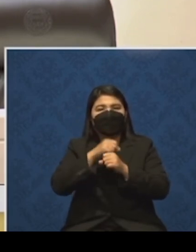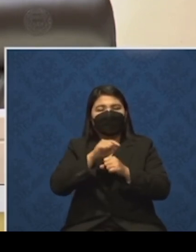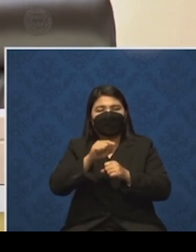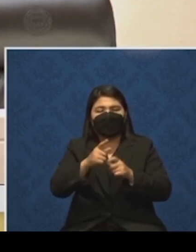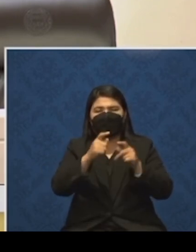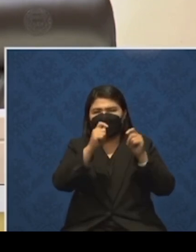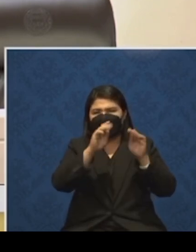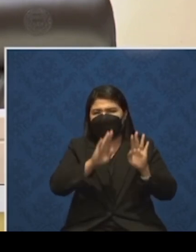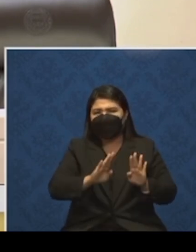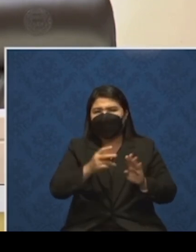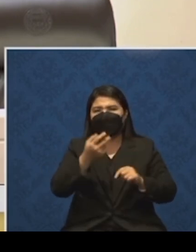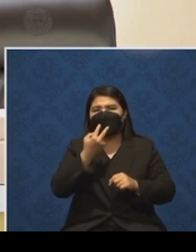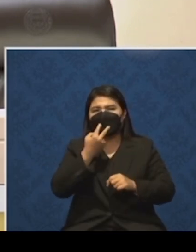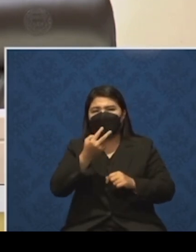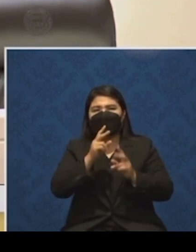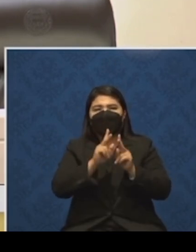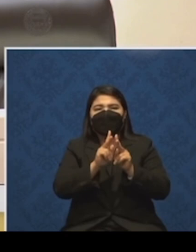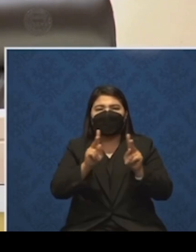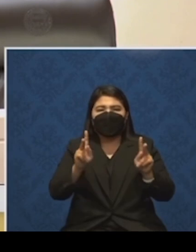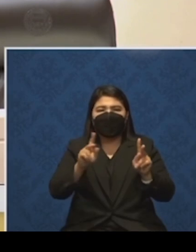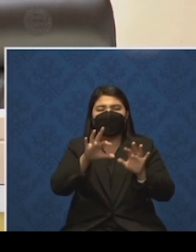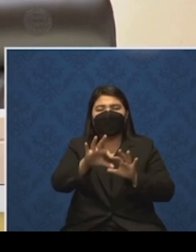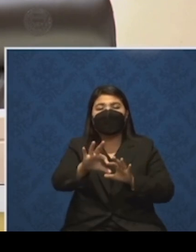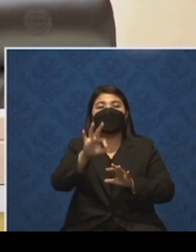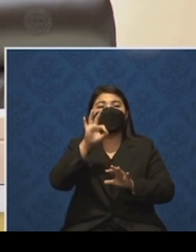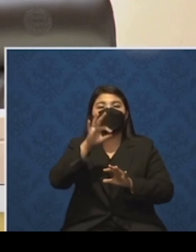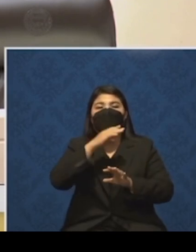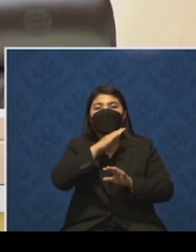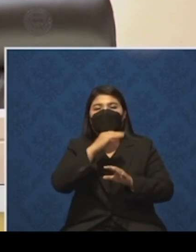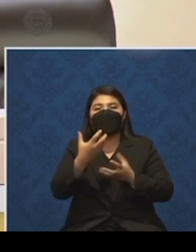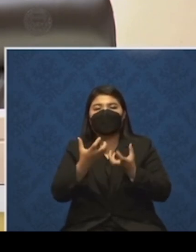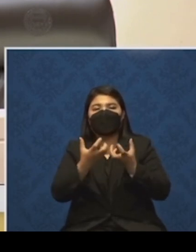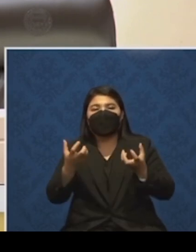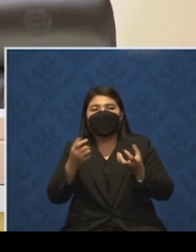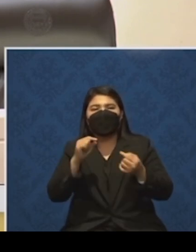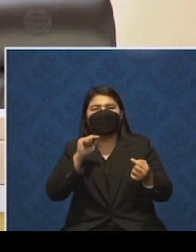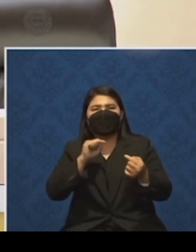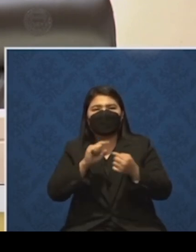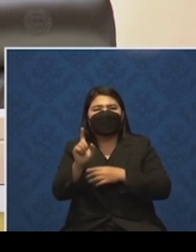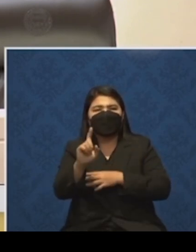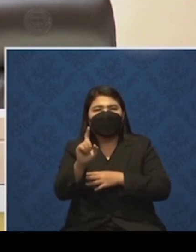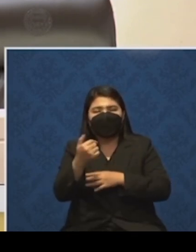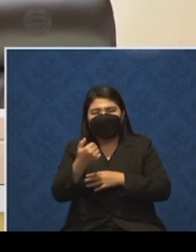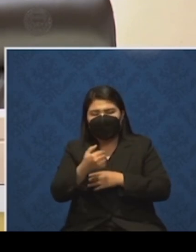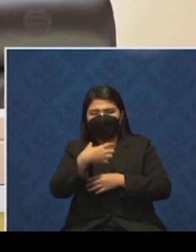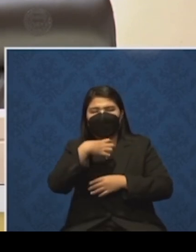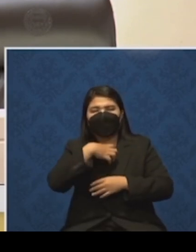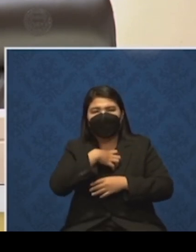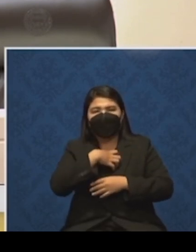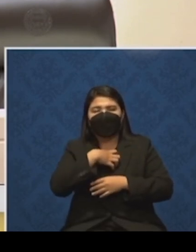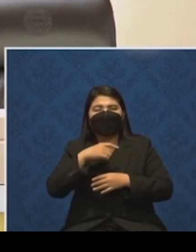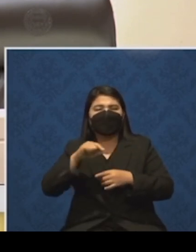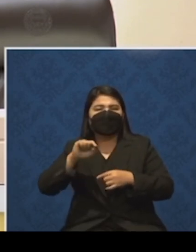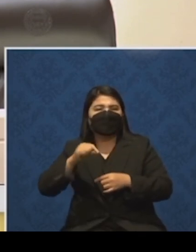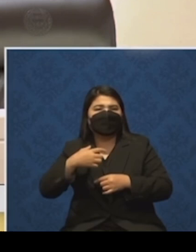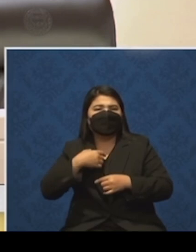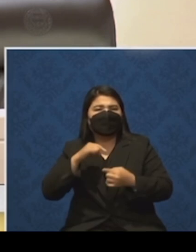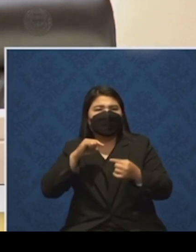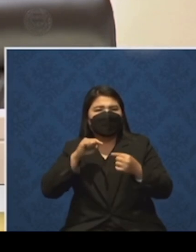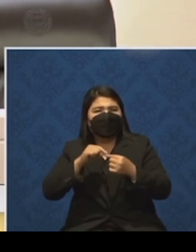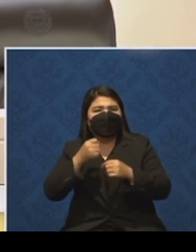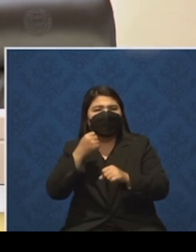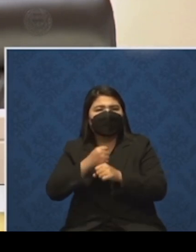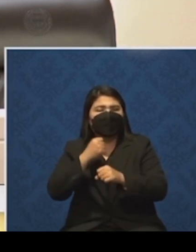งกับความต้องการดูว่าแบบทั้งหลายที่มียุทธปกรณ์อยู่นั้นตรงไหนมีความต้องการตรงไหนกับการปฏิบัติภ